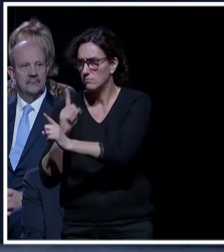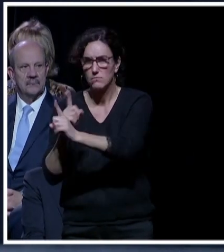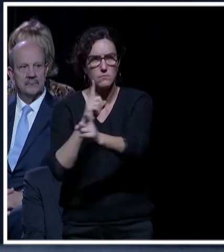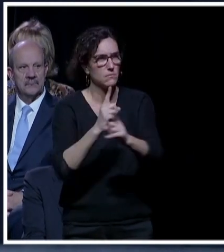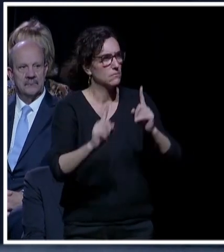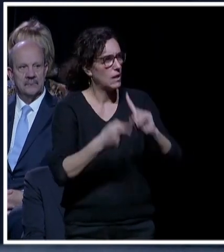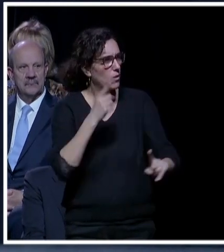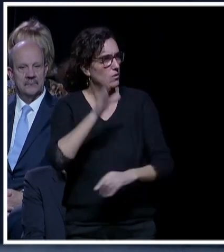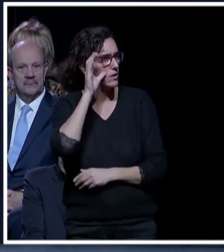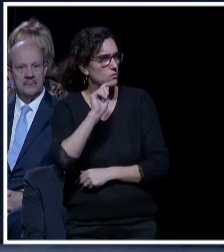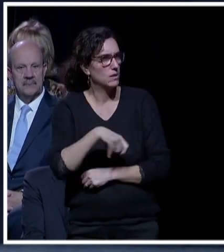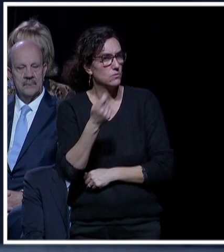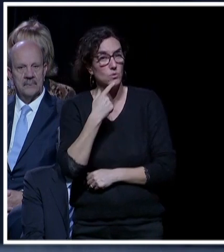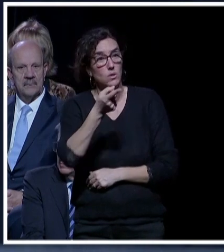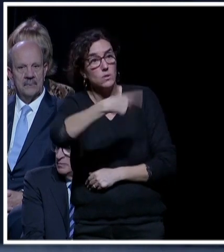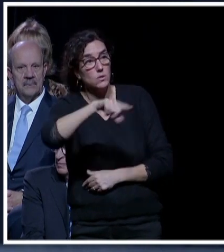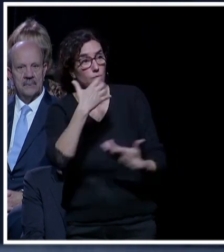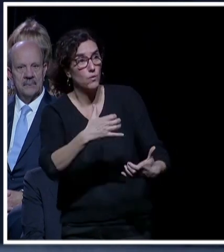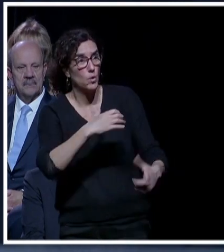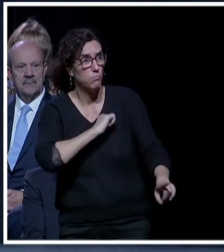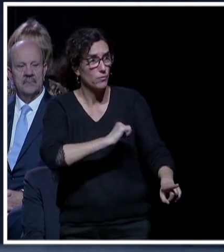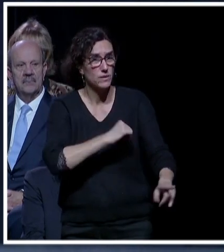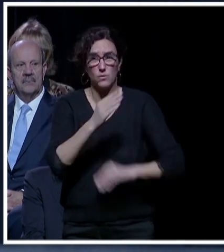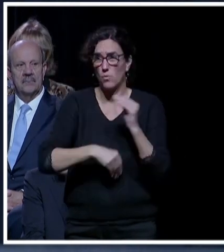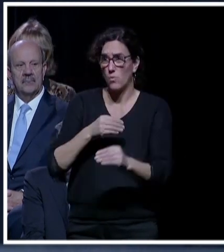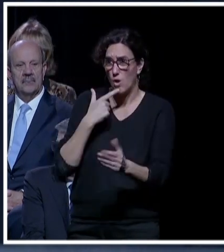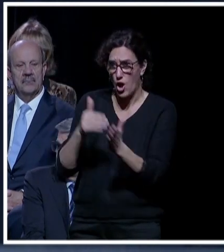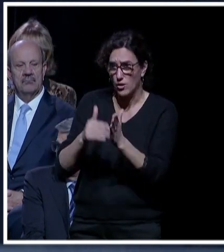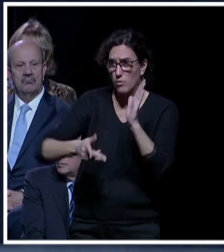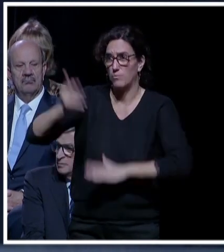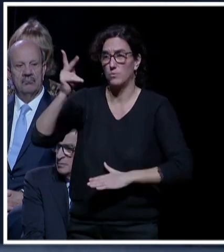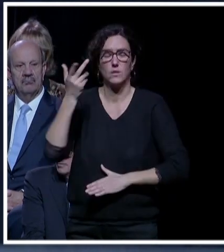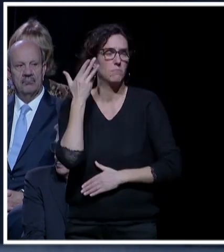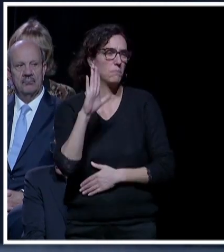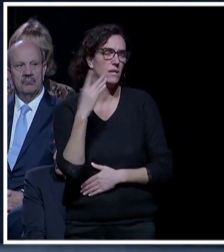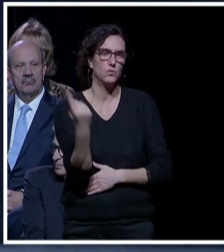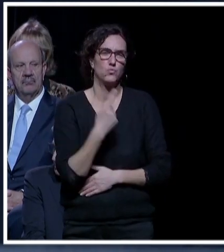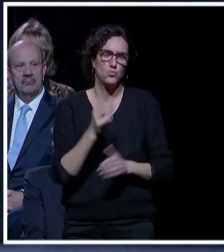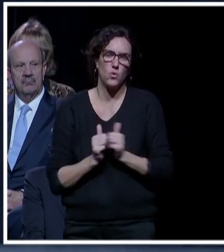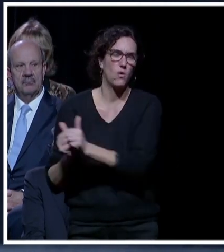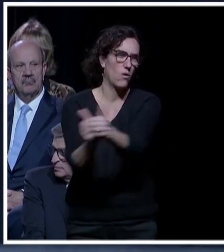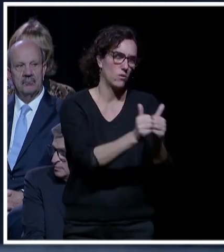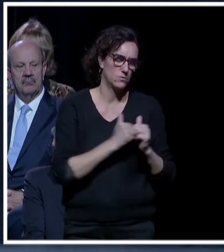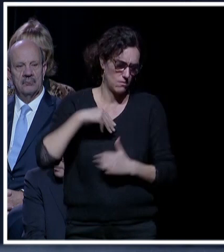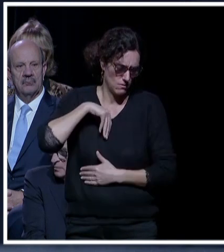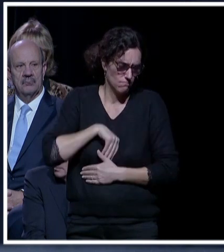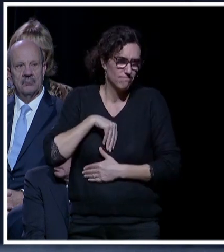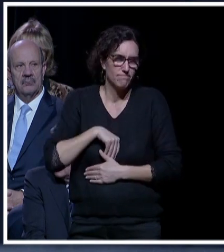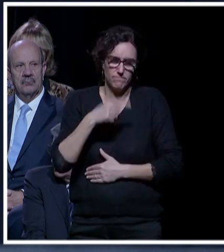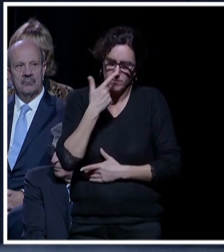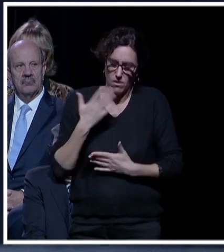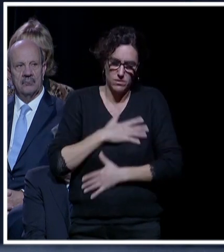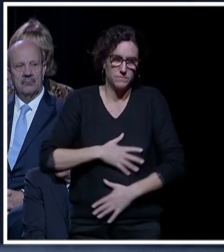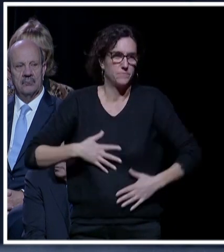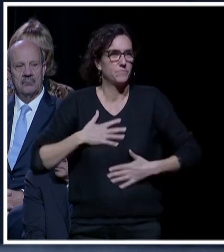Certains voudraient parfois que les choses aillent plus vite ou plus loin, mais au fond de nous, collectivement, nous pouvons vraiment nous réjouir d'avoir